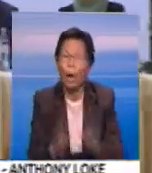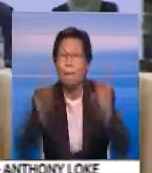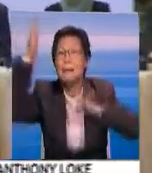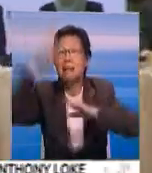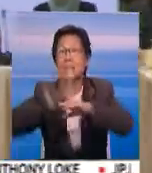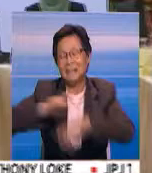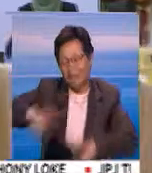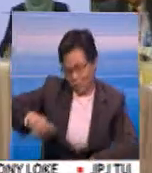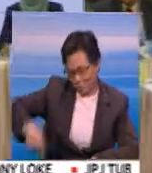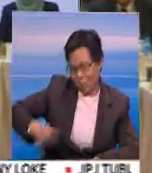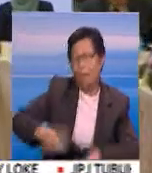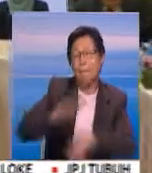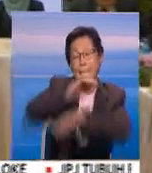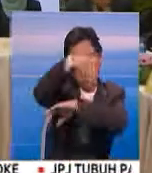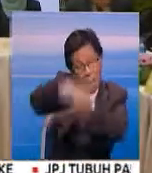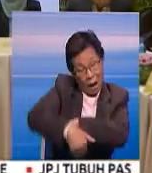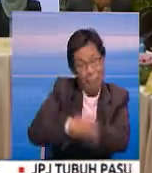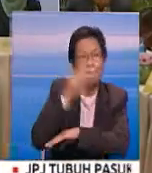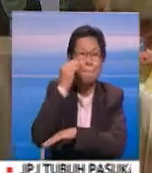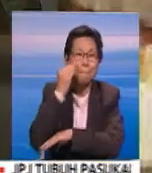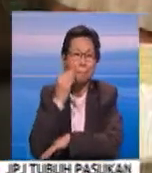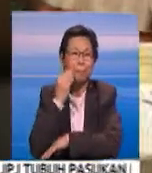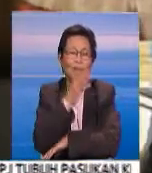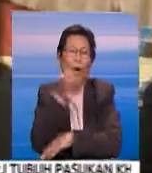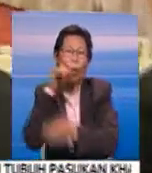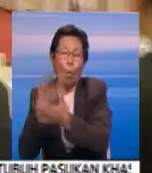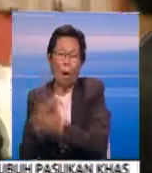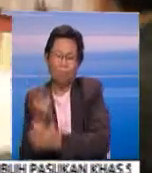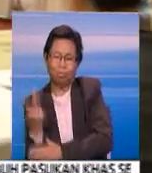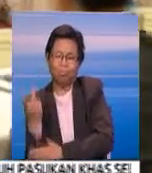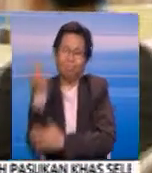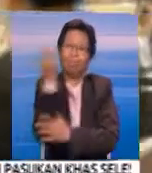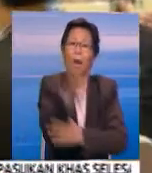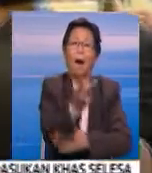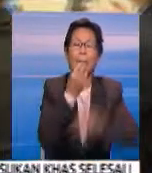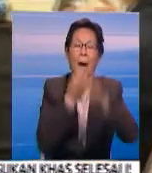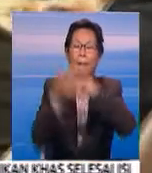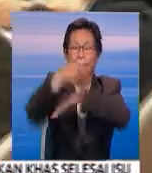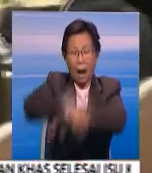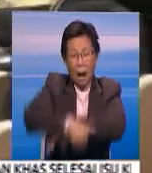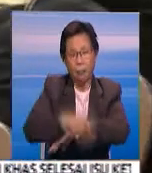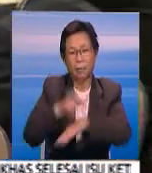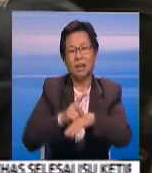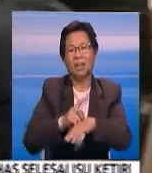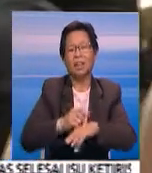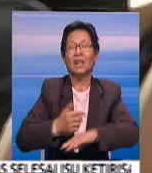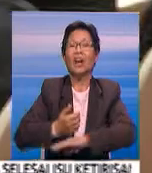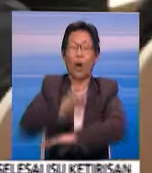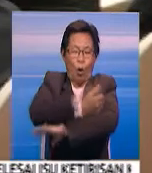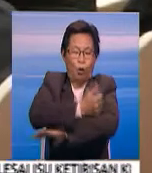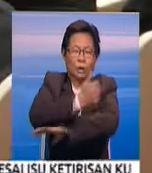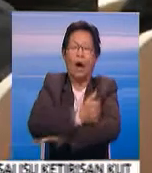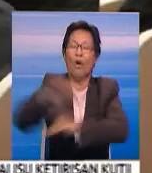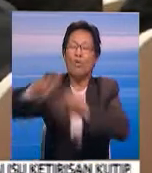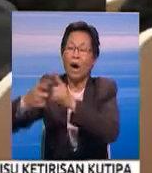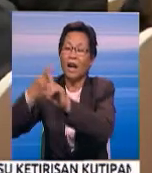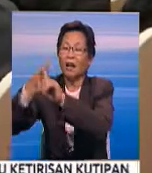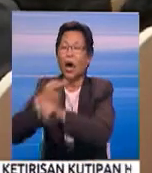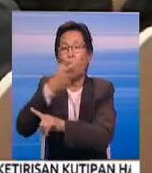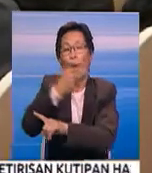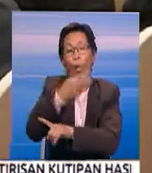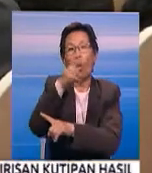Kemboja. Pada sebelah malam, Tun Dr. Mahathir dan isteri menghadiri majlis makan malam dihoskan rakan sejawatan Hun